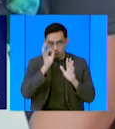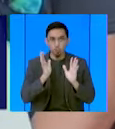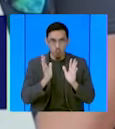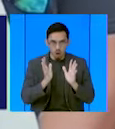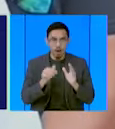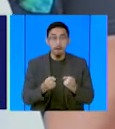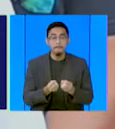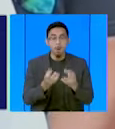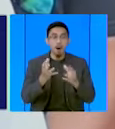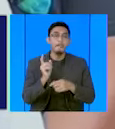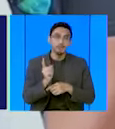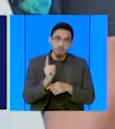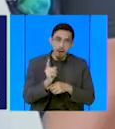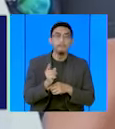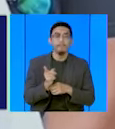tersebut terjadi karena